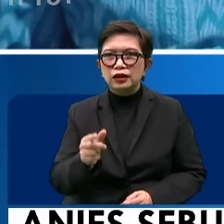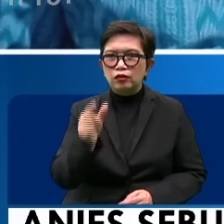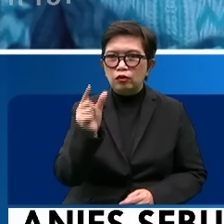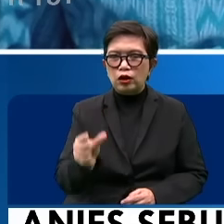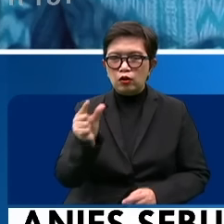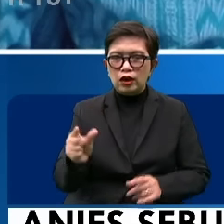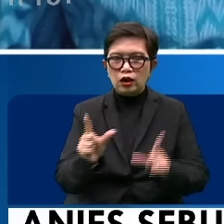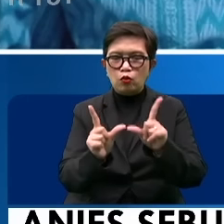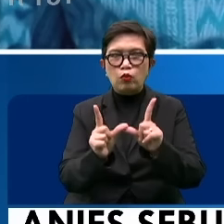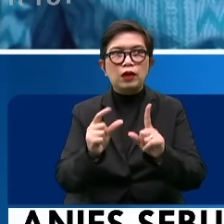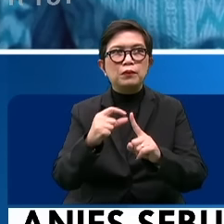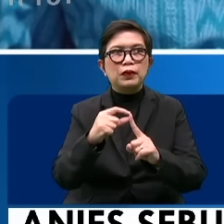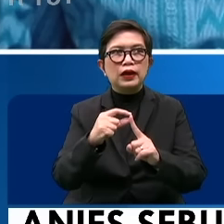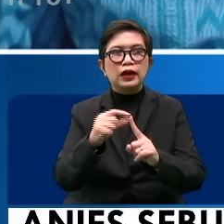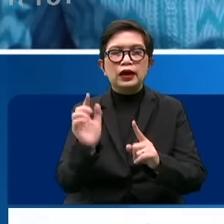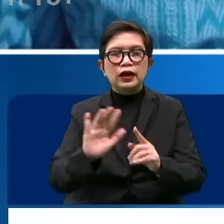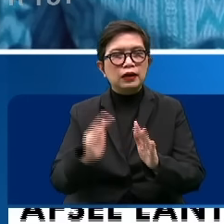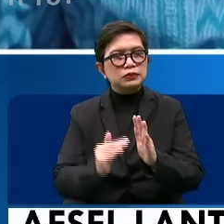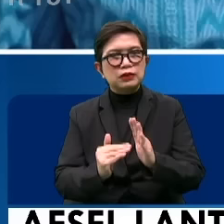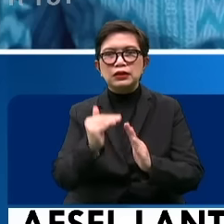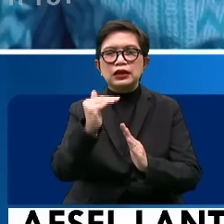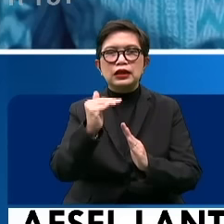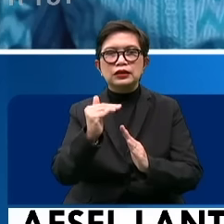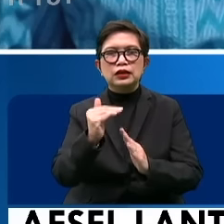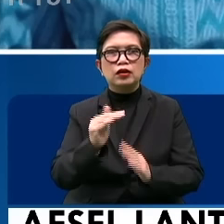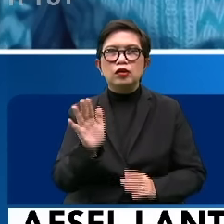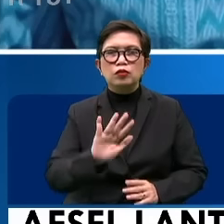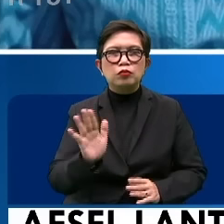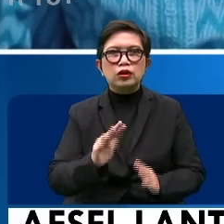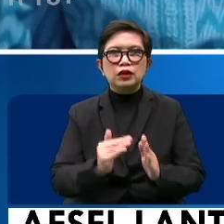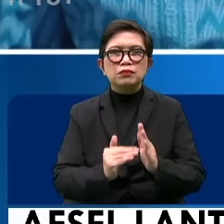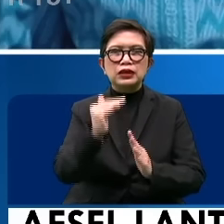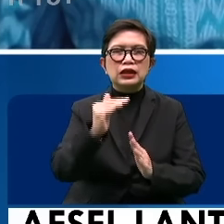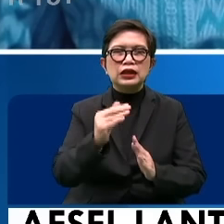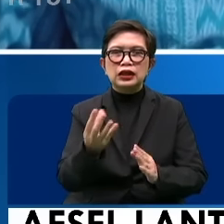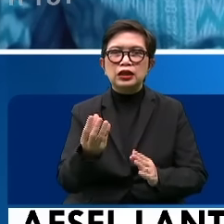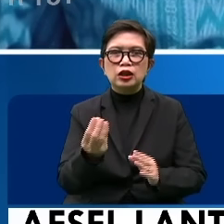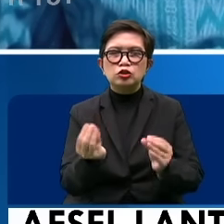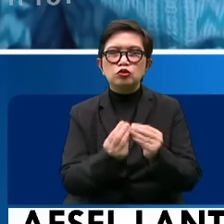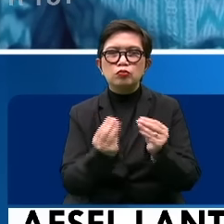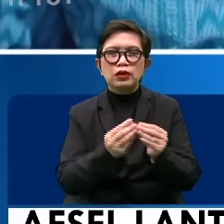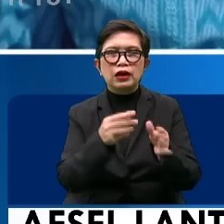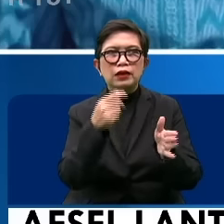Justru yang harusnya pemerintah lakukan itu bukan meningkatkan nilai pajaknya, tapi